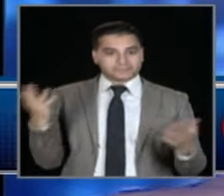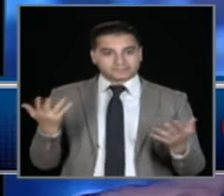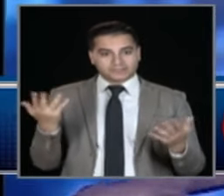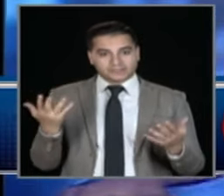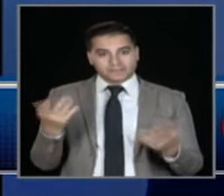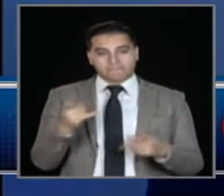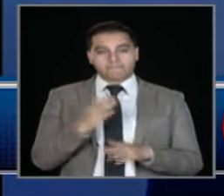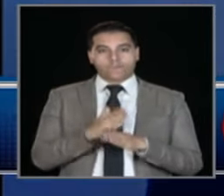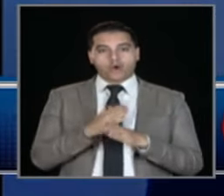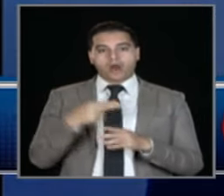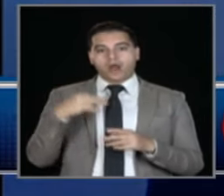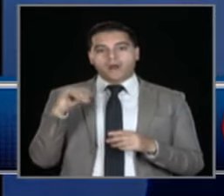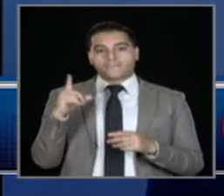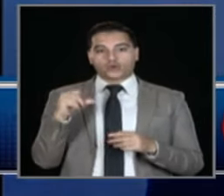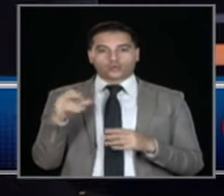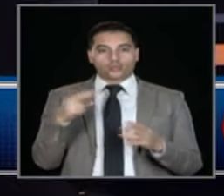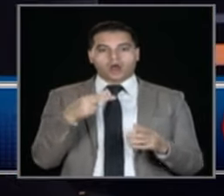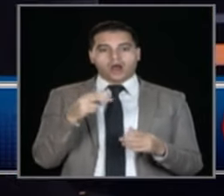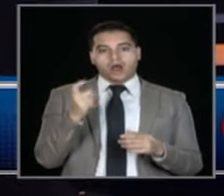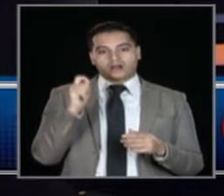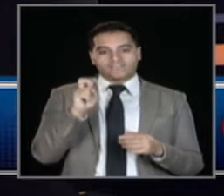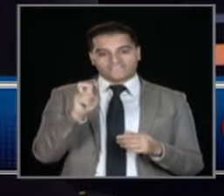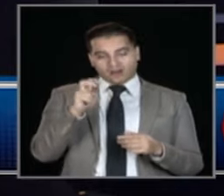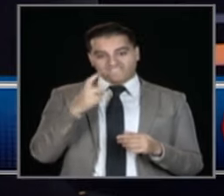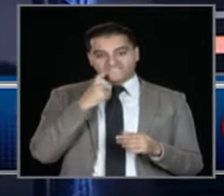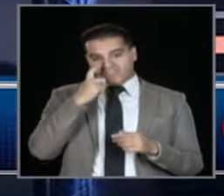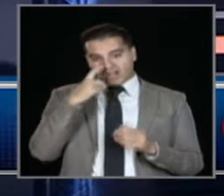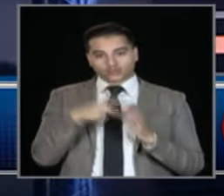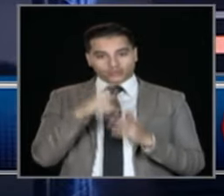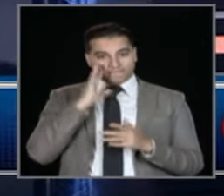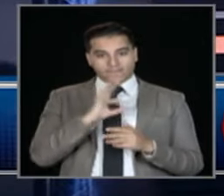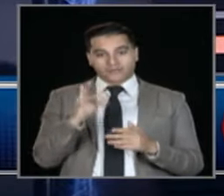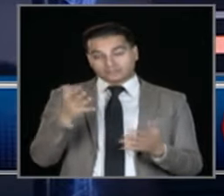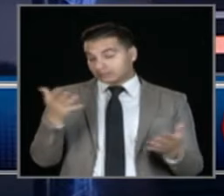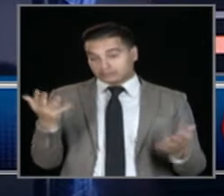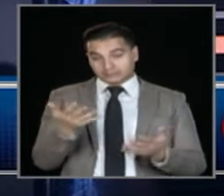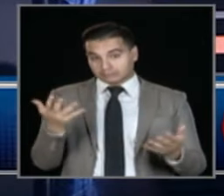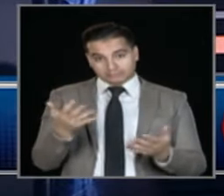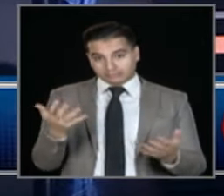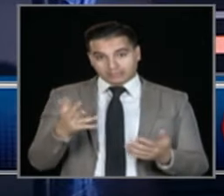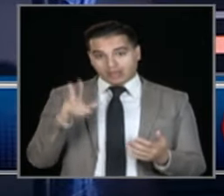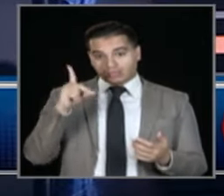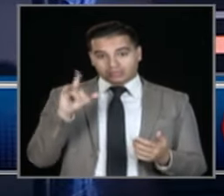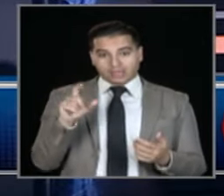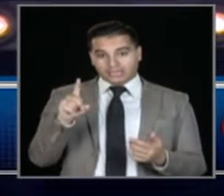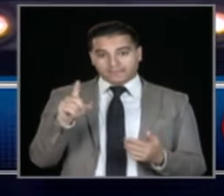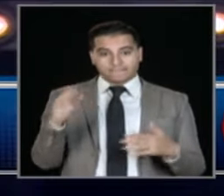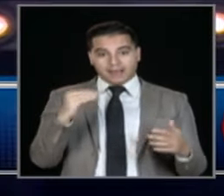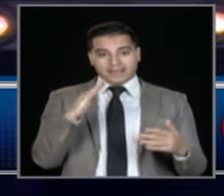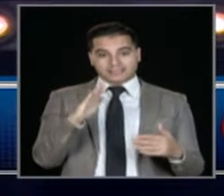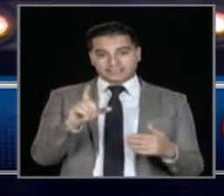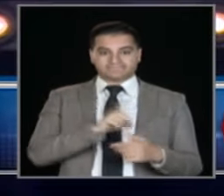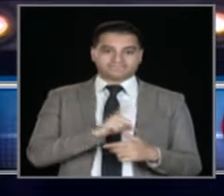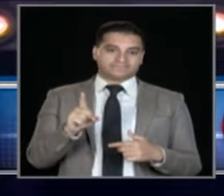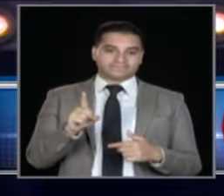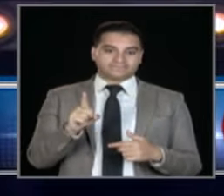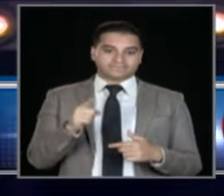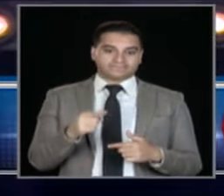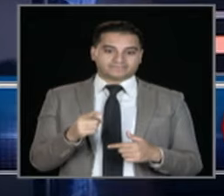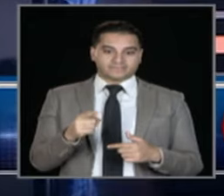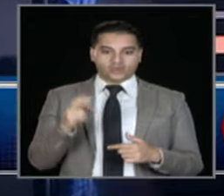من اخراج عمرو عرفه، مين؟ فنان سوري. قصي حسن؟ تايم حسن؟ لا صيف يا نصر. ايوه هو يا